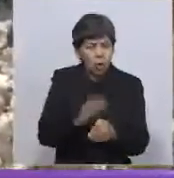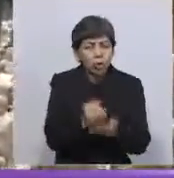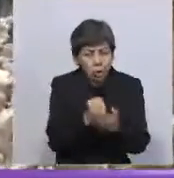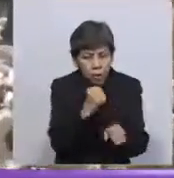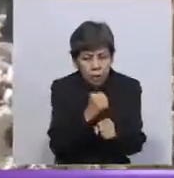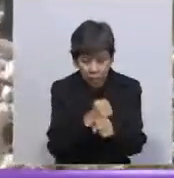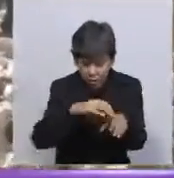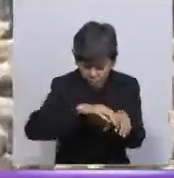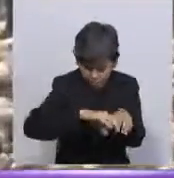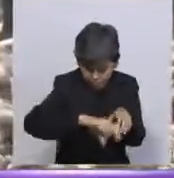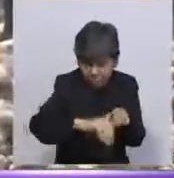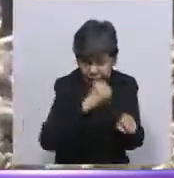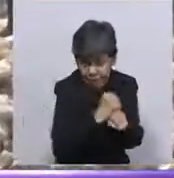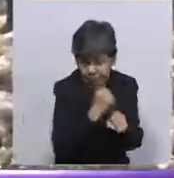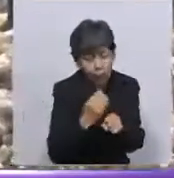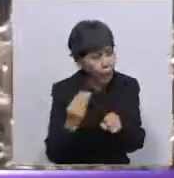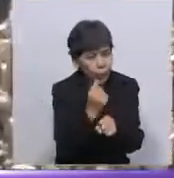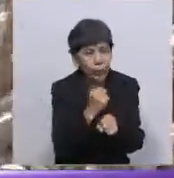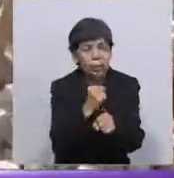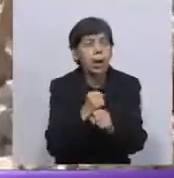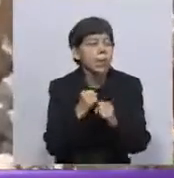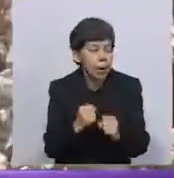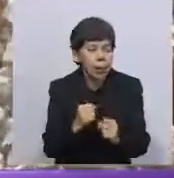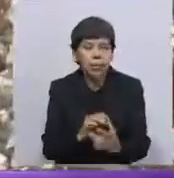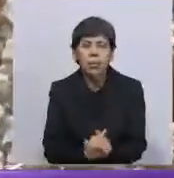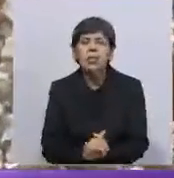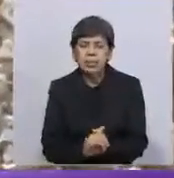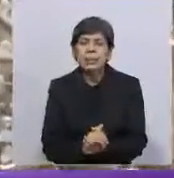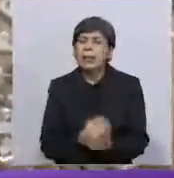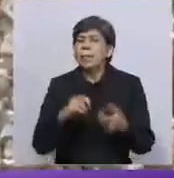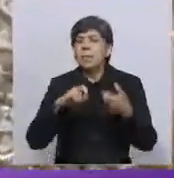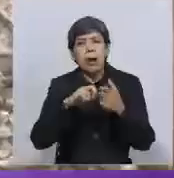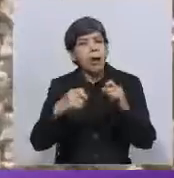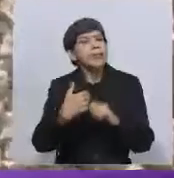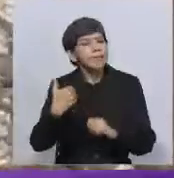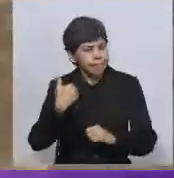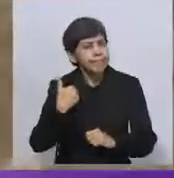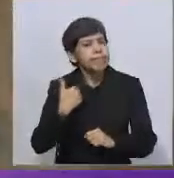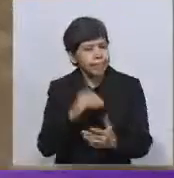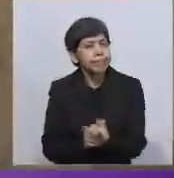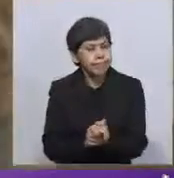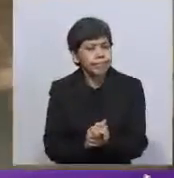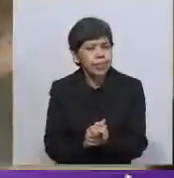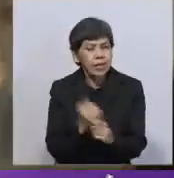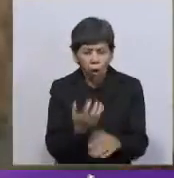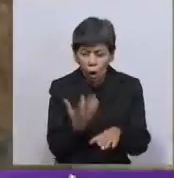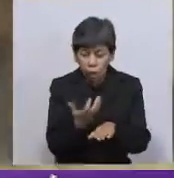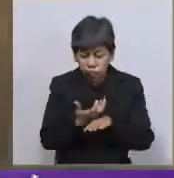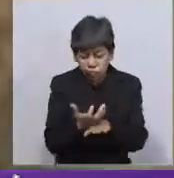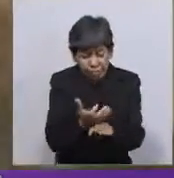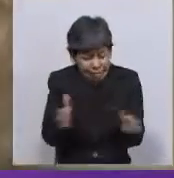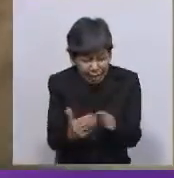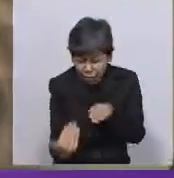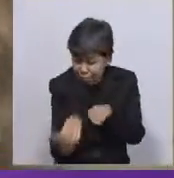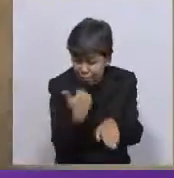การซ่อมแนวคันกั้นน้ำสะดวกมากยิ่งขึ้นแต่ก็ยังพบปัญหาอุปสรรคคือเส้นทางการลำเลียงวัสดุแคบท